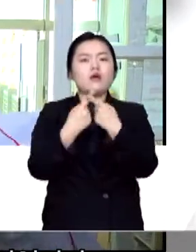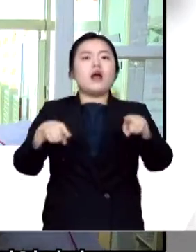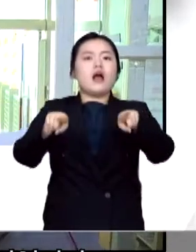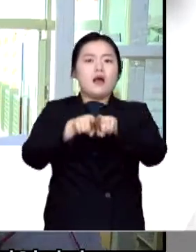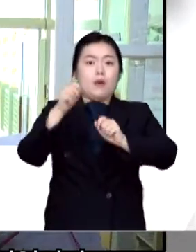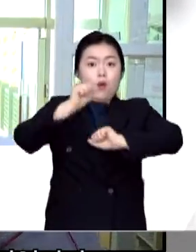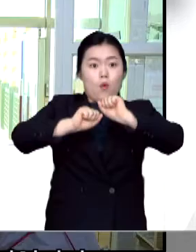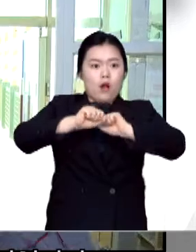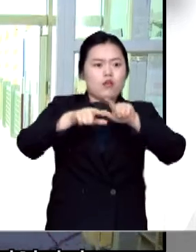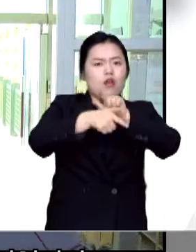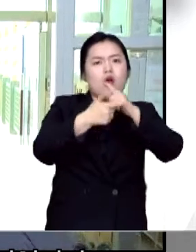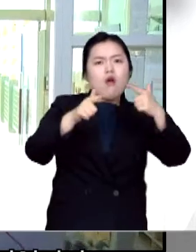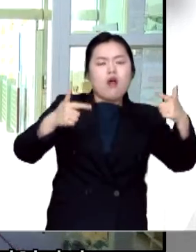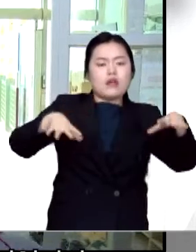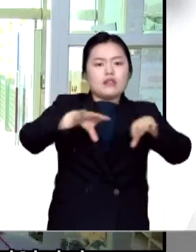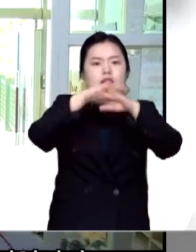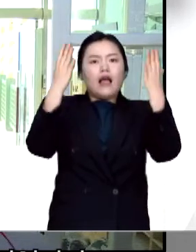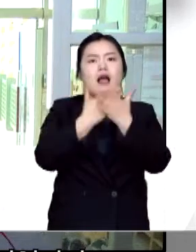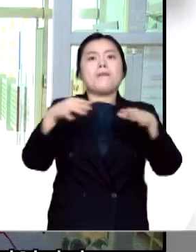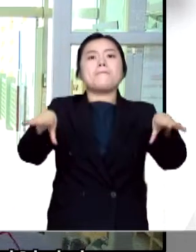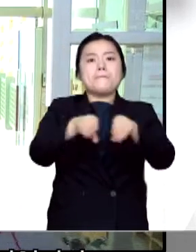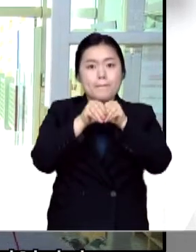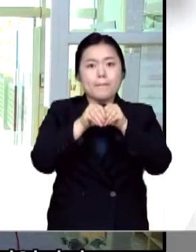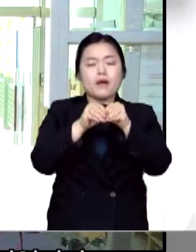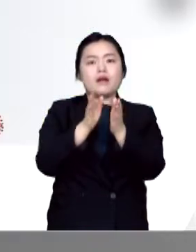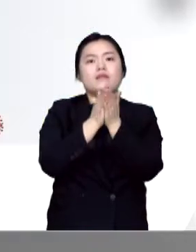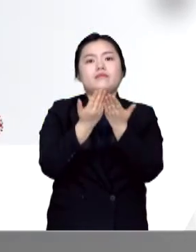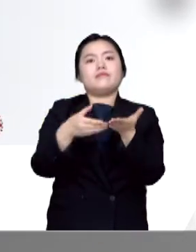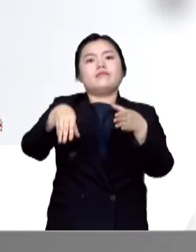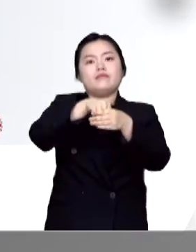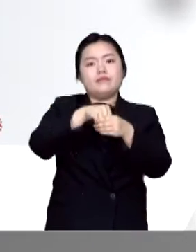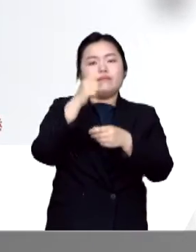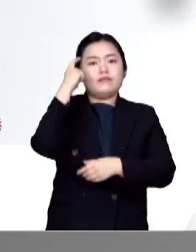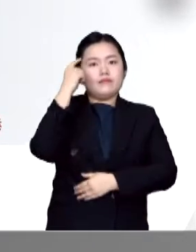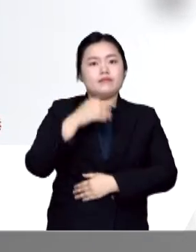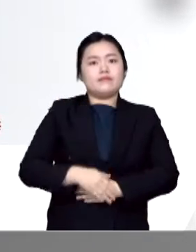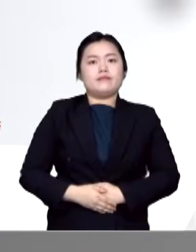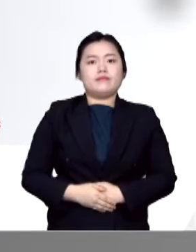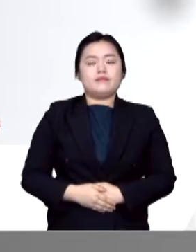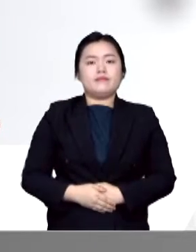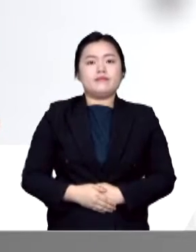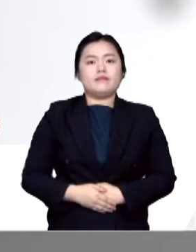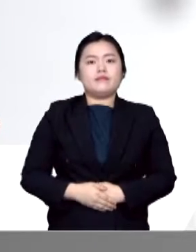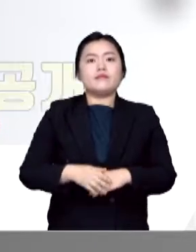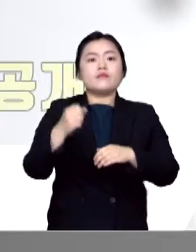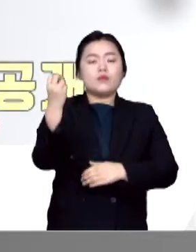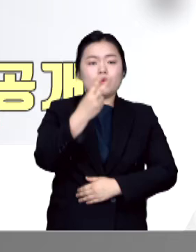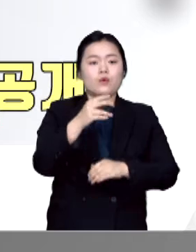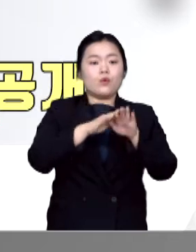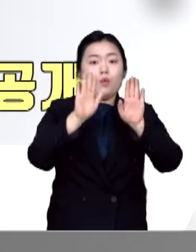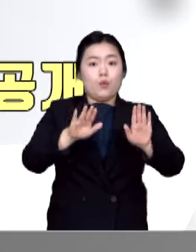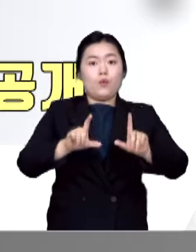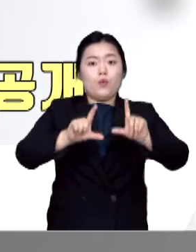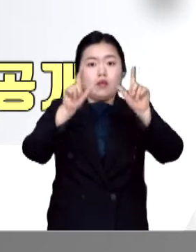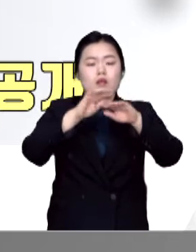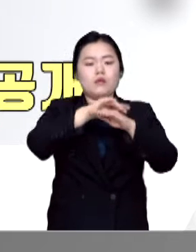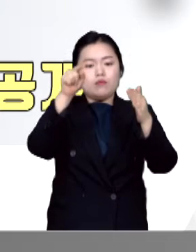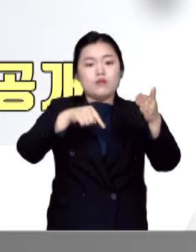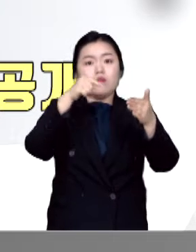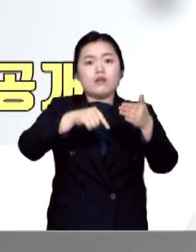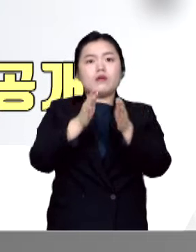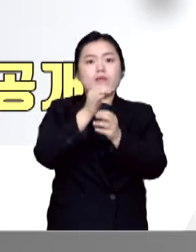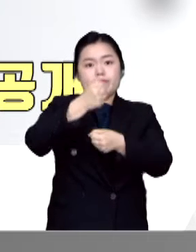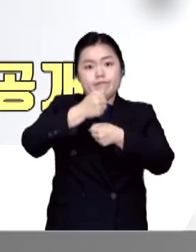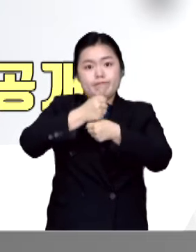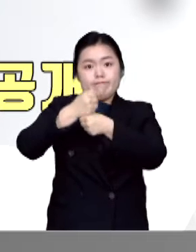추진해온 모든 활동 사항을 총망라에 수록할 예정입니다. 이달부터 백서 집필에 돌입해 코로나19 사태 종료